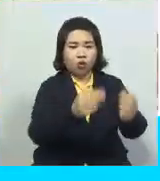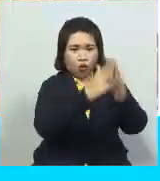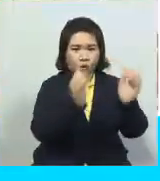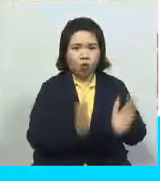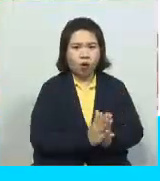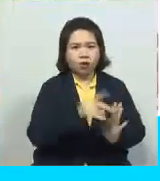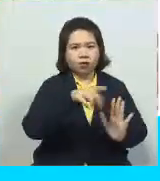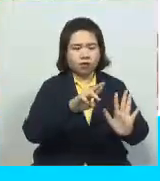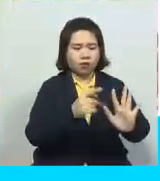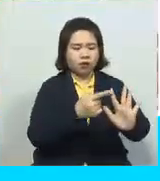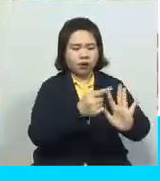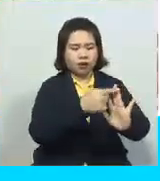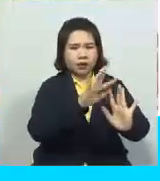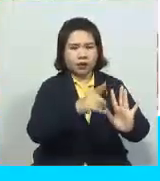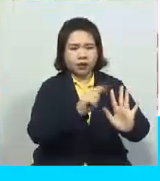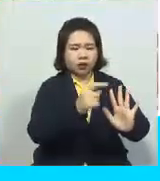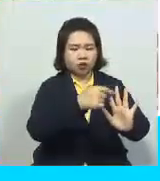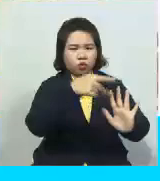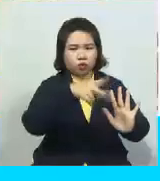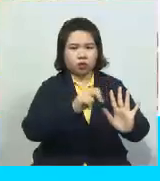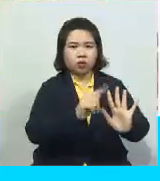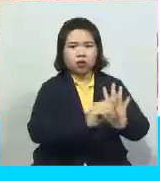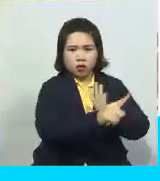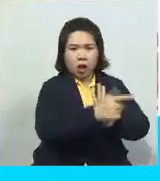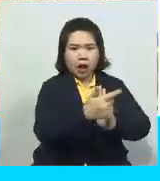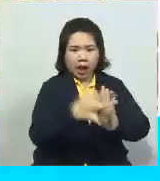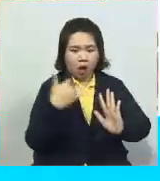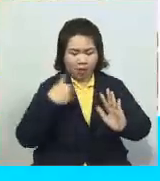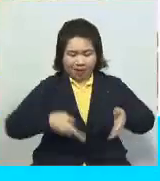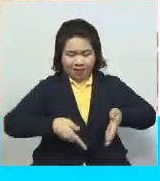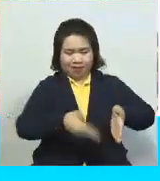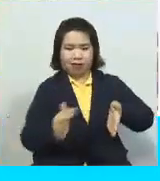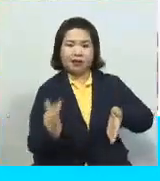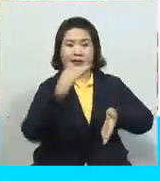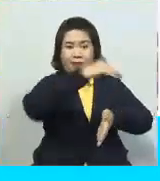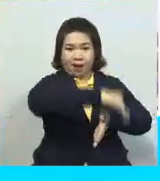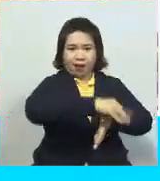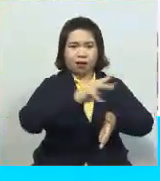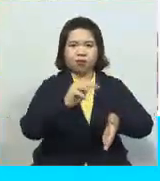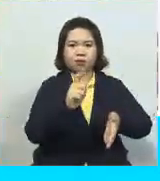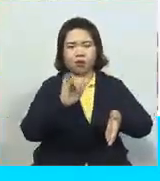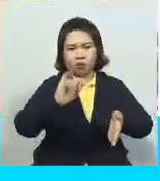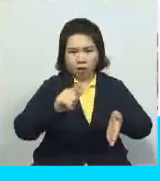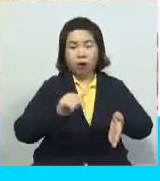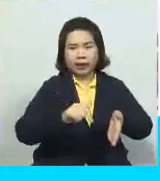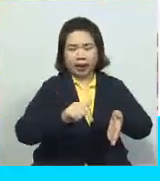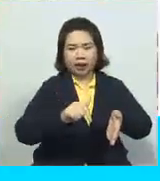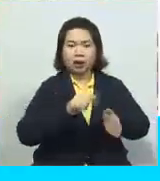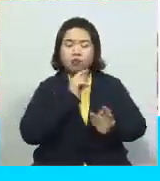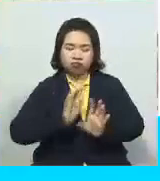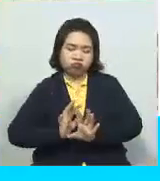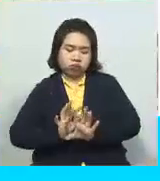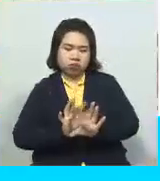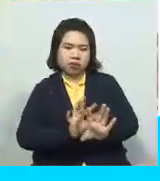นเนี่ยผ่านพ้นสะพานมอญข้ามคลองคูเมืองเดิมนะครับก็คือสะพานมอญเนี่ยตรงแยกสะพานมอญไป